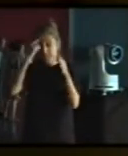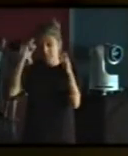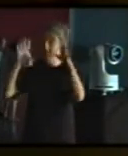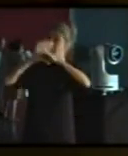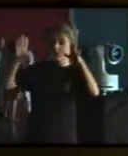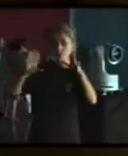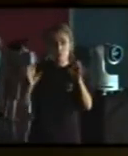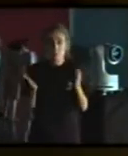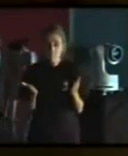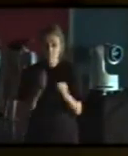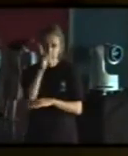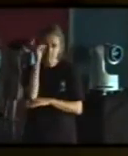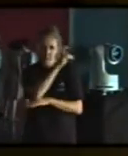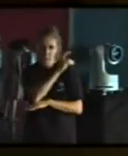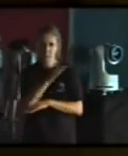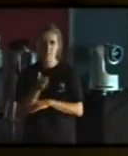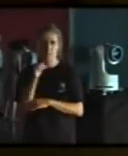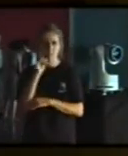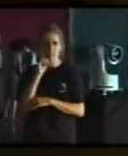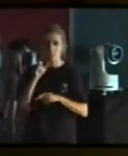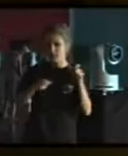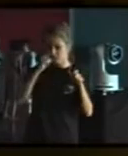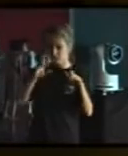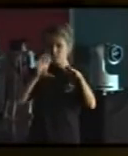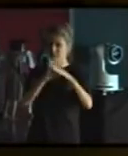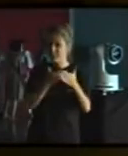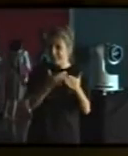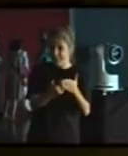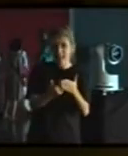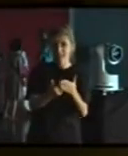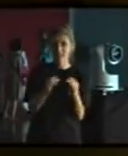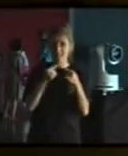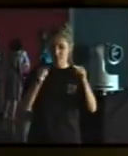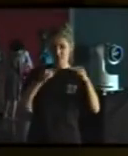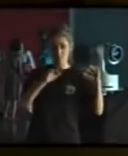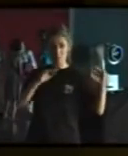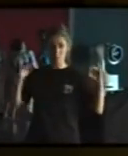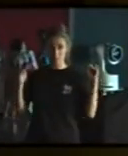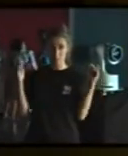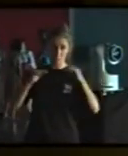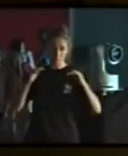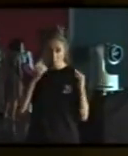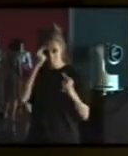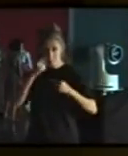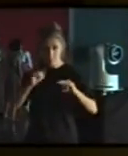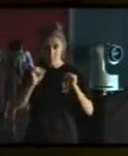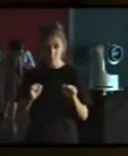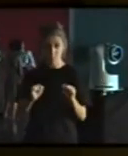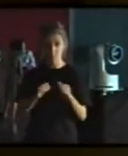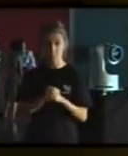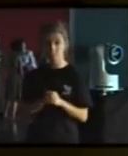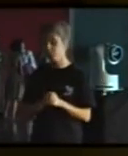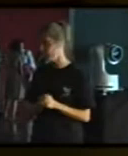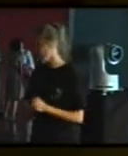aura toujours des gens qui ne vont pas être d'accord sur cette image-là. Donc, Beaubourg, s'il est